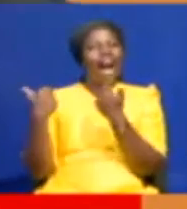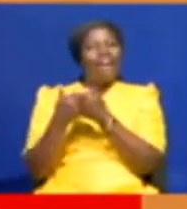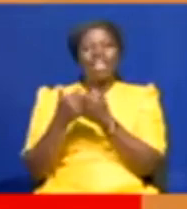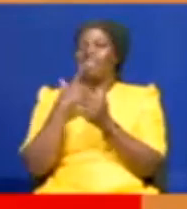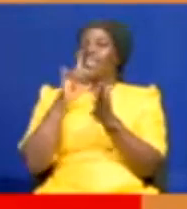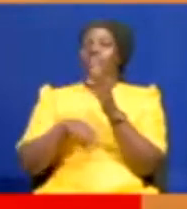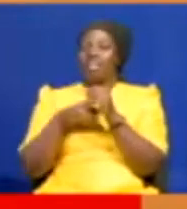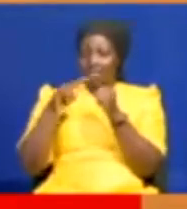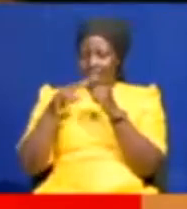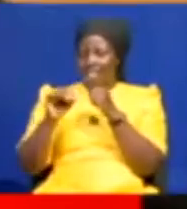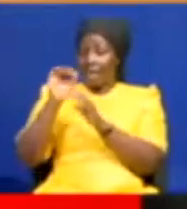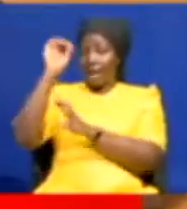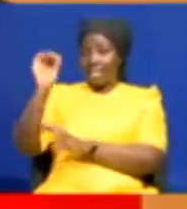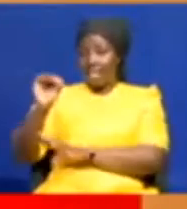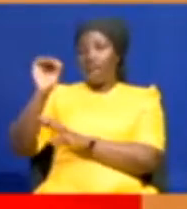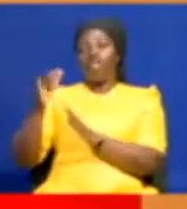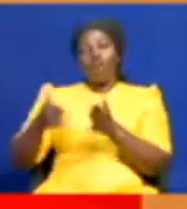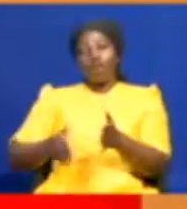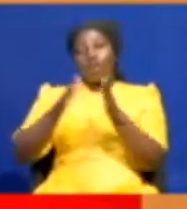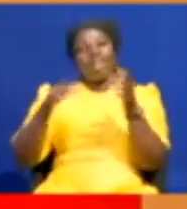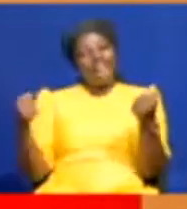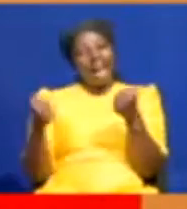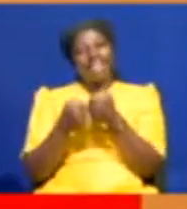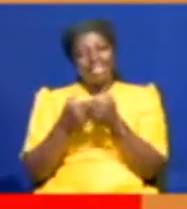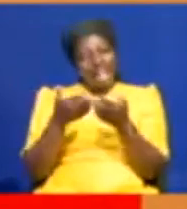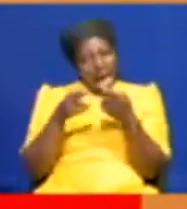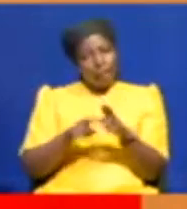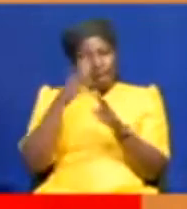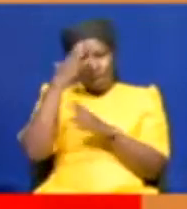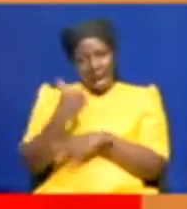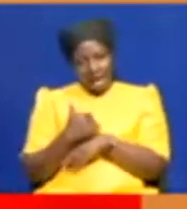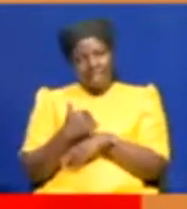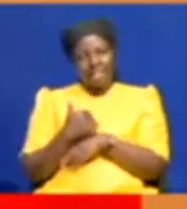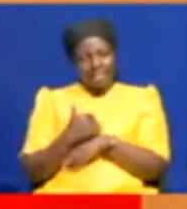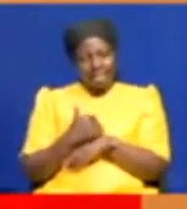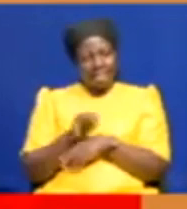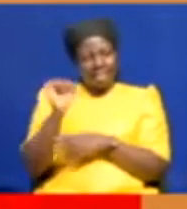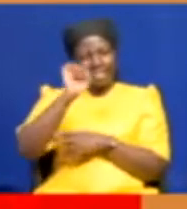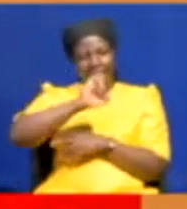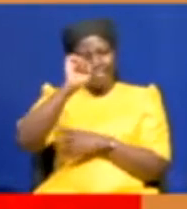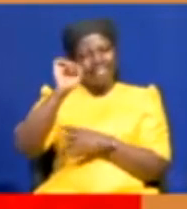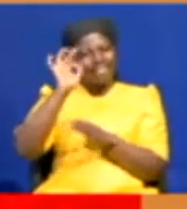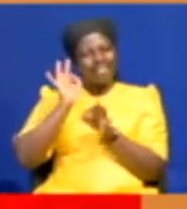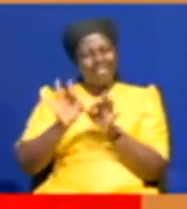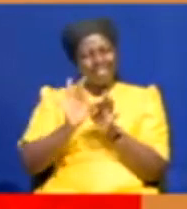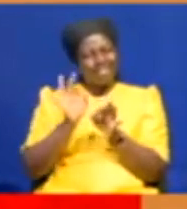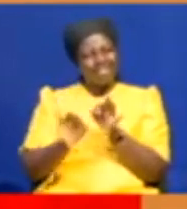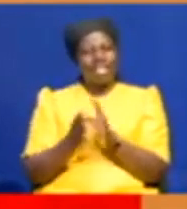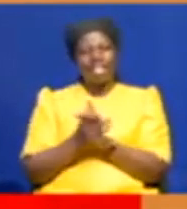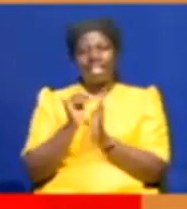70% ya zile ajali zinapatikana Kenya zinasababishwa kwa sababu ya mwendo wa kasi. Na ndio sababu